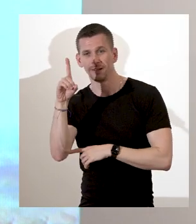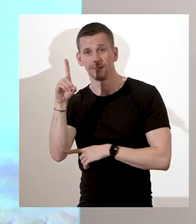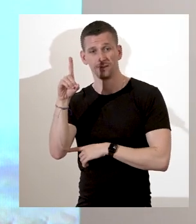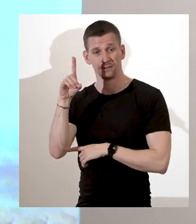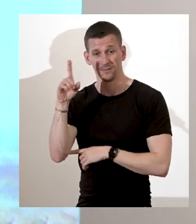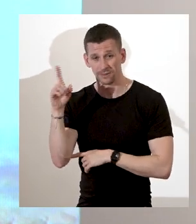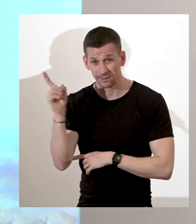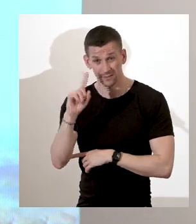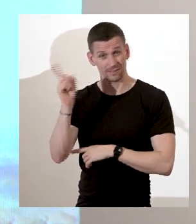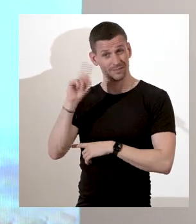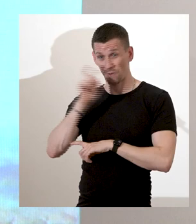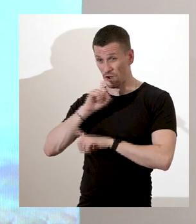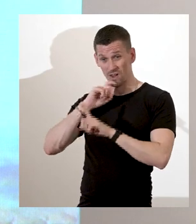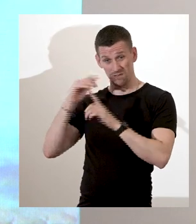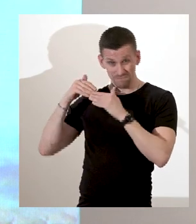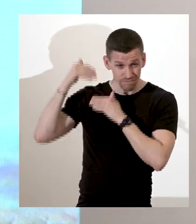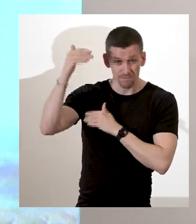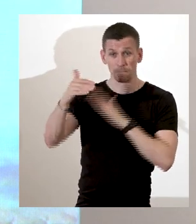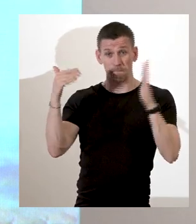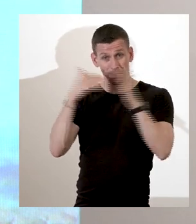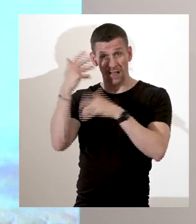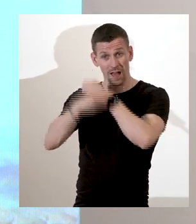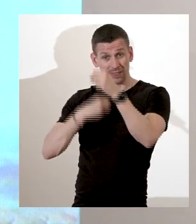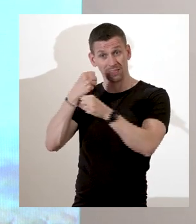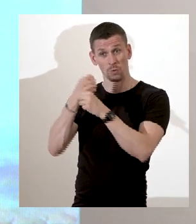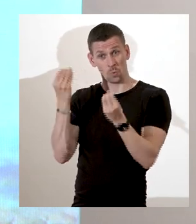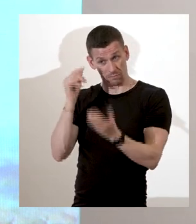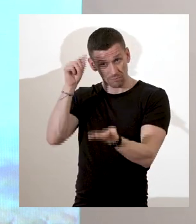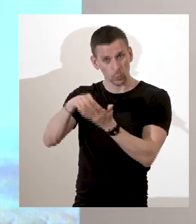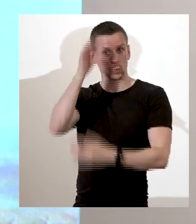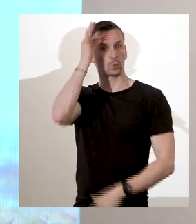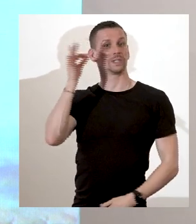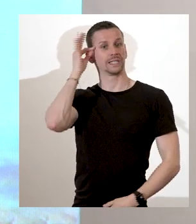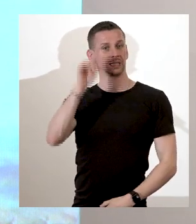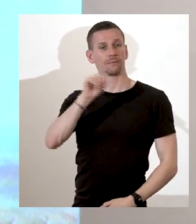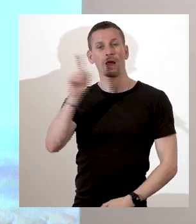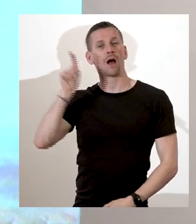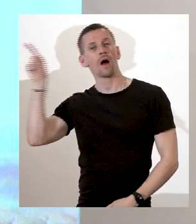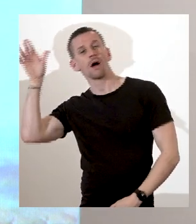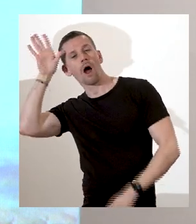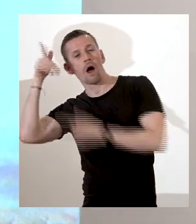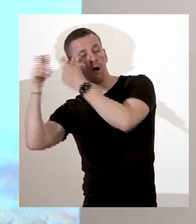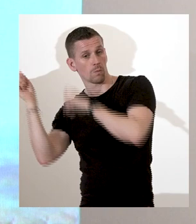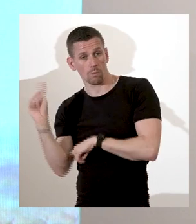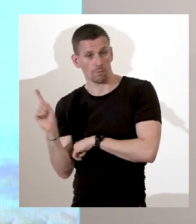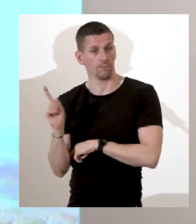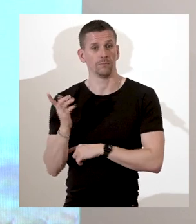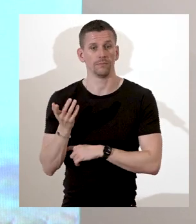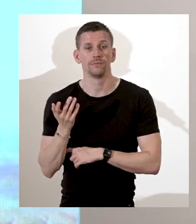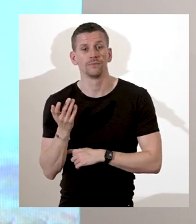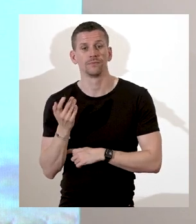à Tunis, au service, avec un homme qui est au service du gouverneur de la